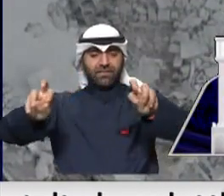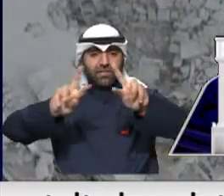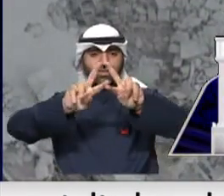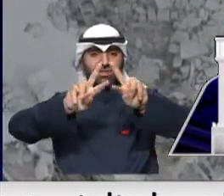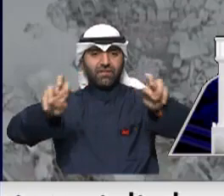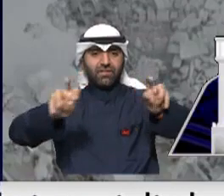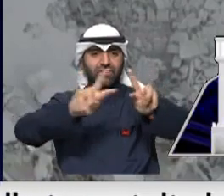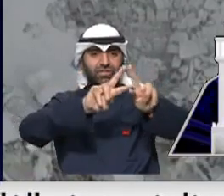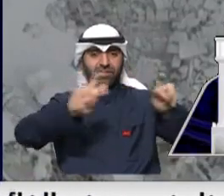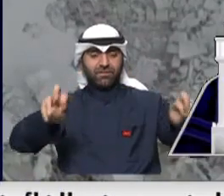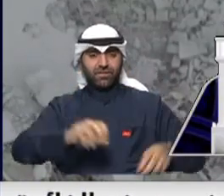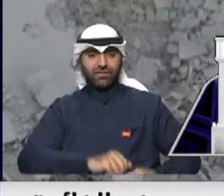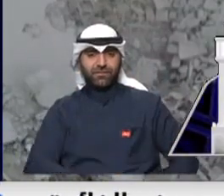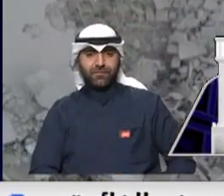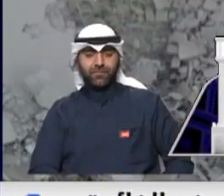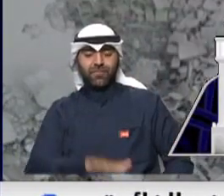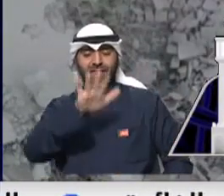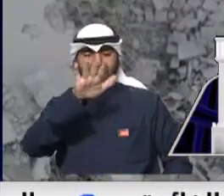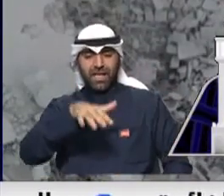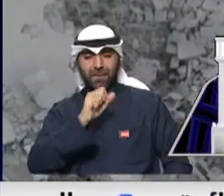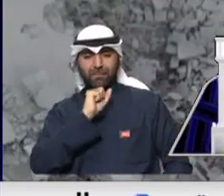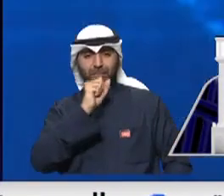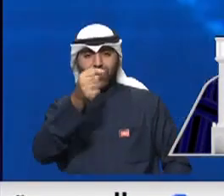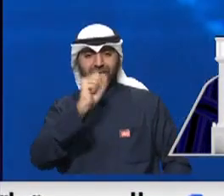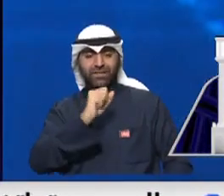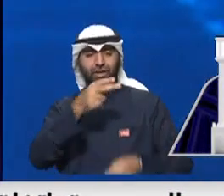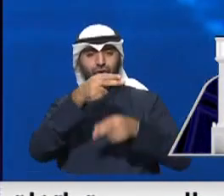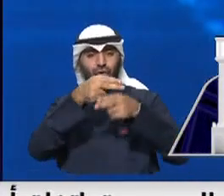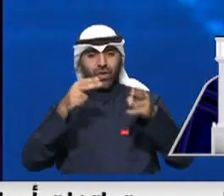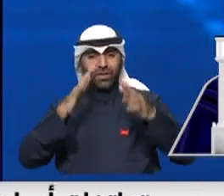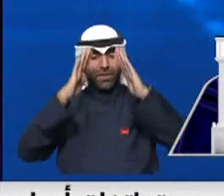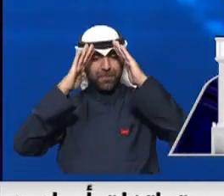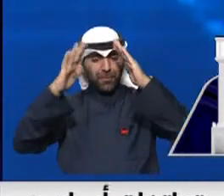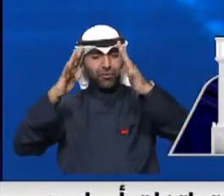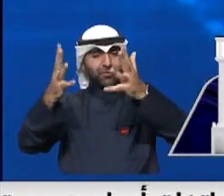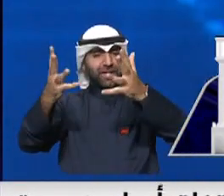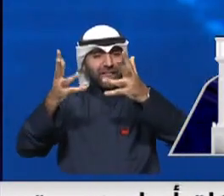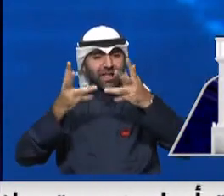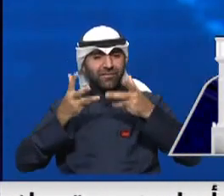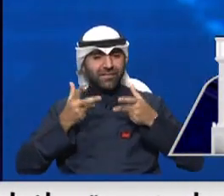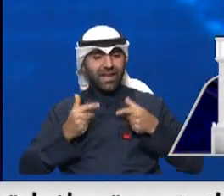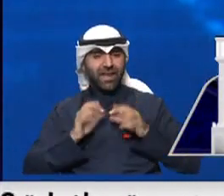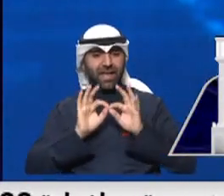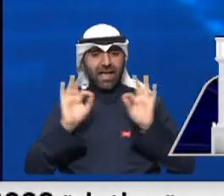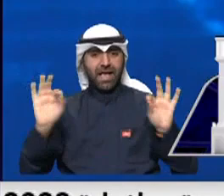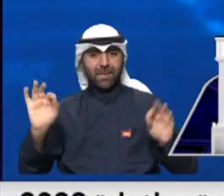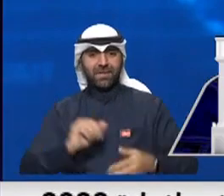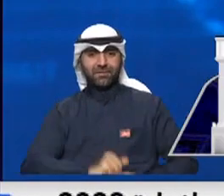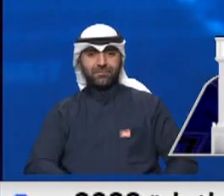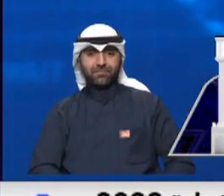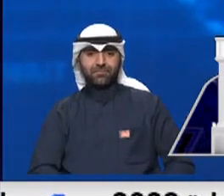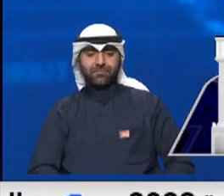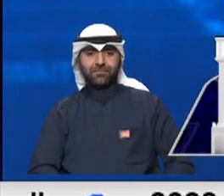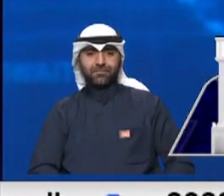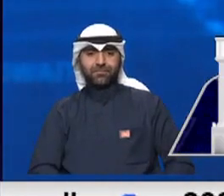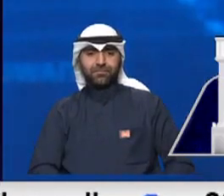هذه المناطق. إيمان ديمرهان مراسلتنا من اسطنبول، شكرا جزيلا لك على كل هذه الإيضاحات.